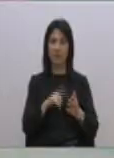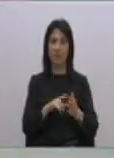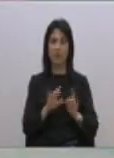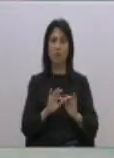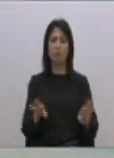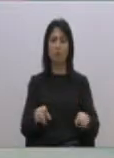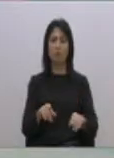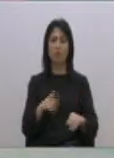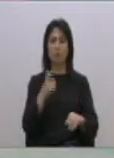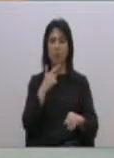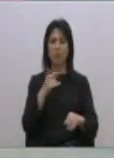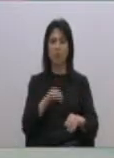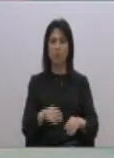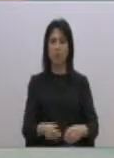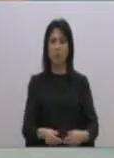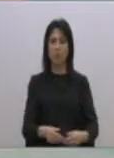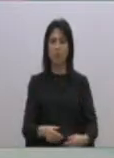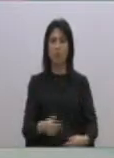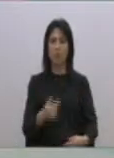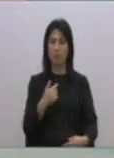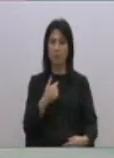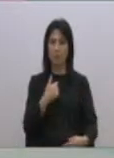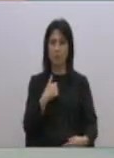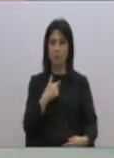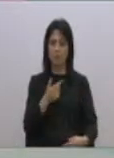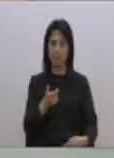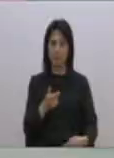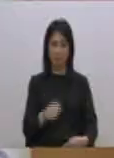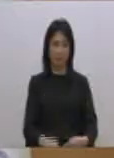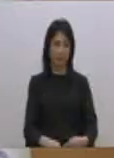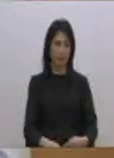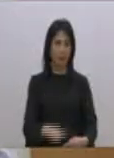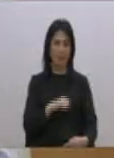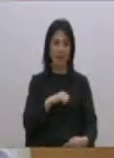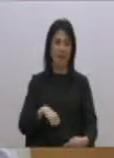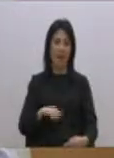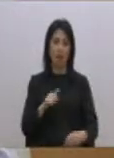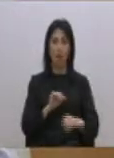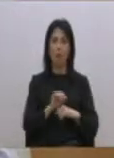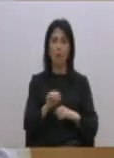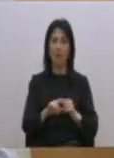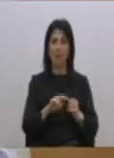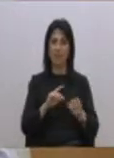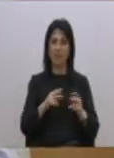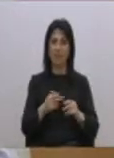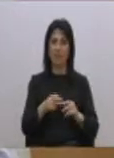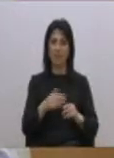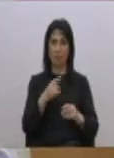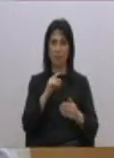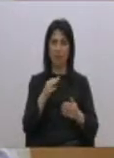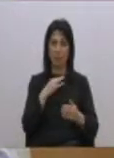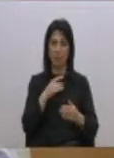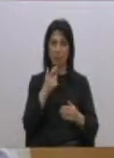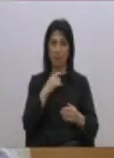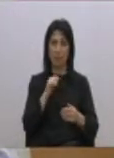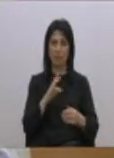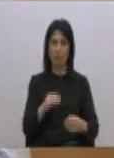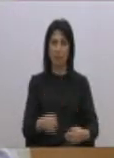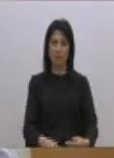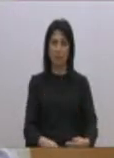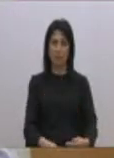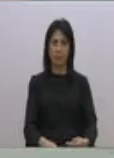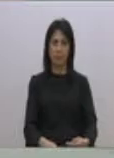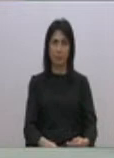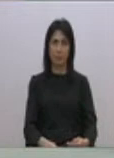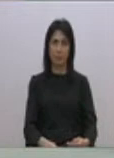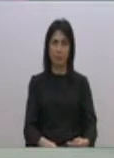ara, patonu, ia. Ara, me, nu cam... Planul roba, srogur amar tsebsko, es trile bebi, da, amaze mindu da pasuhi, patonu, Andriskan. Asa